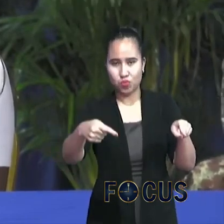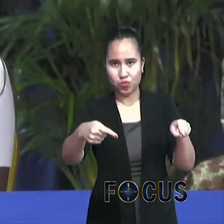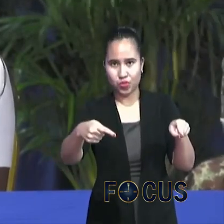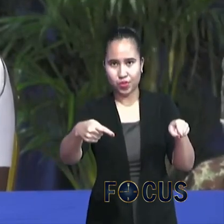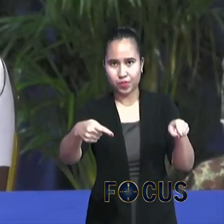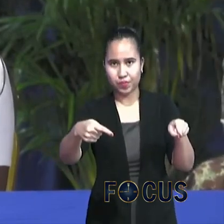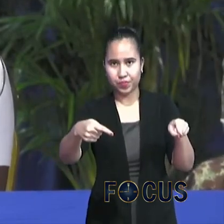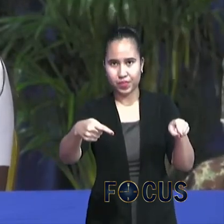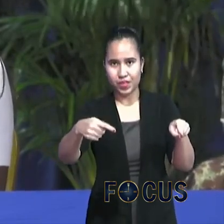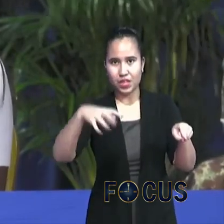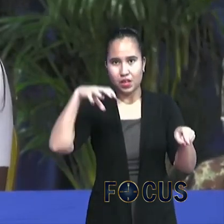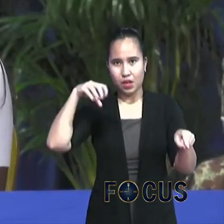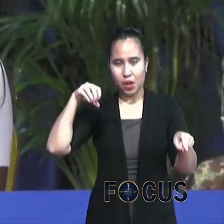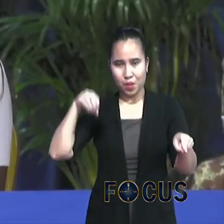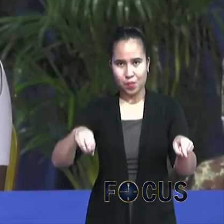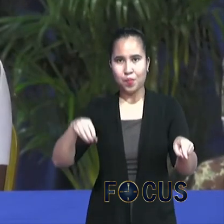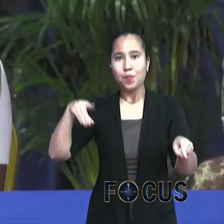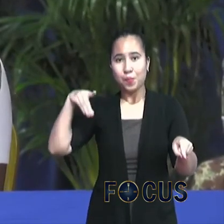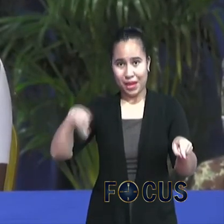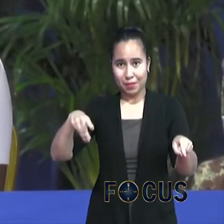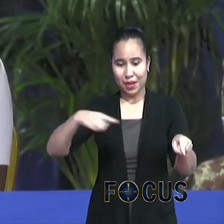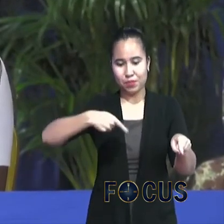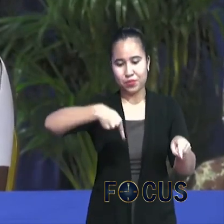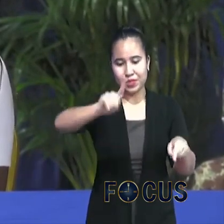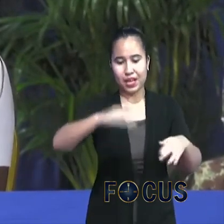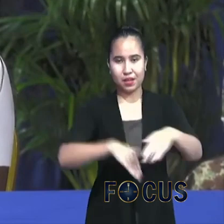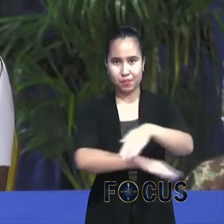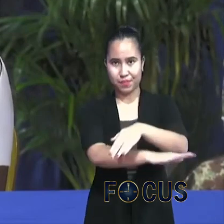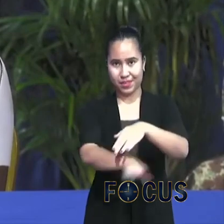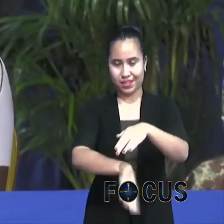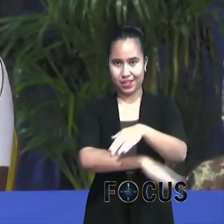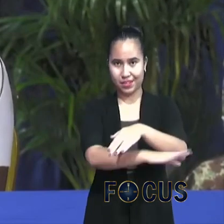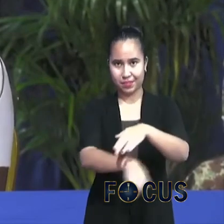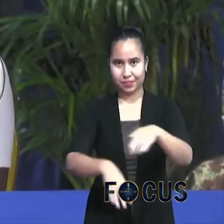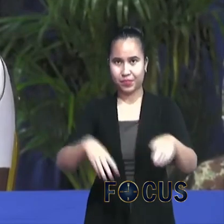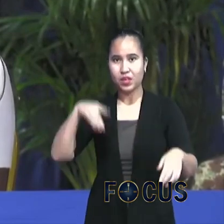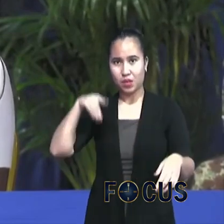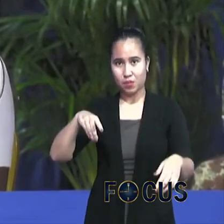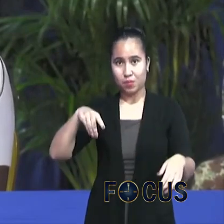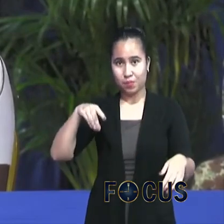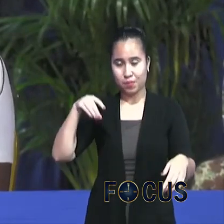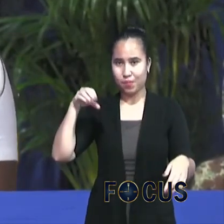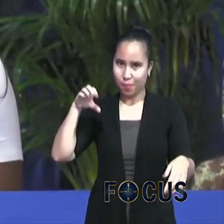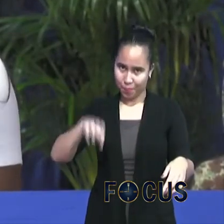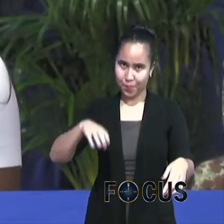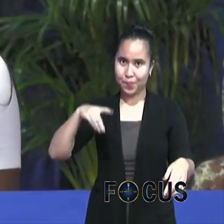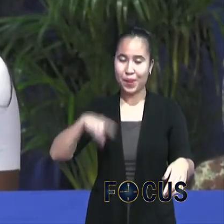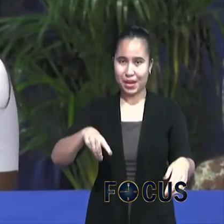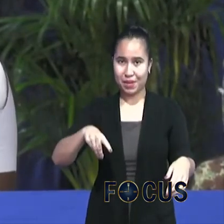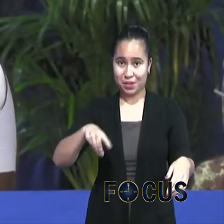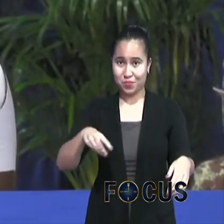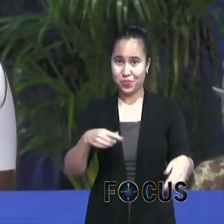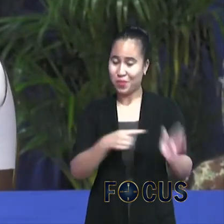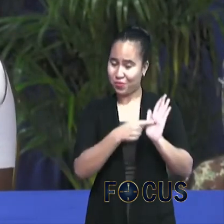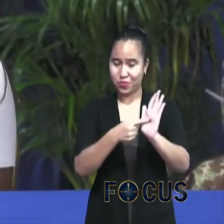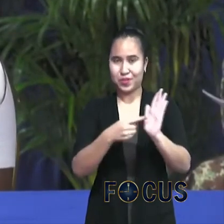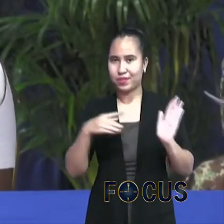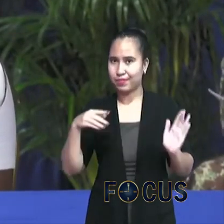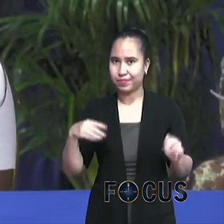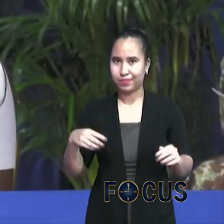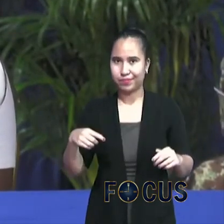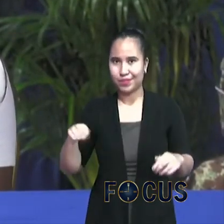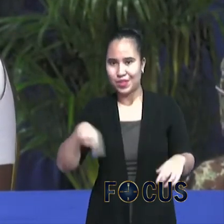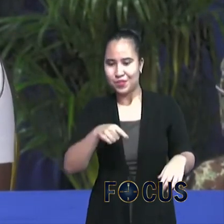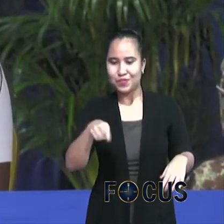de kustvlakte naar het binnenland, dus u wil vanuit Paramaribo, om slechts een voorbeeld te geven, vanuit Paramaribo